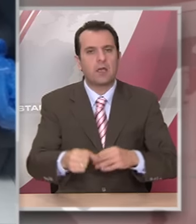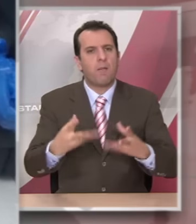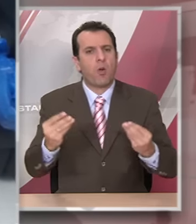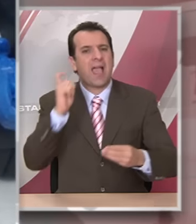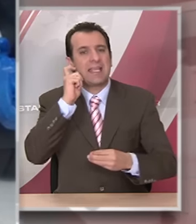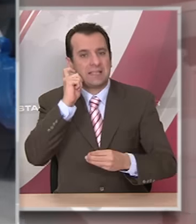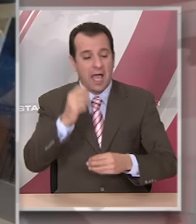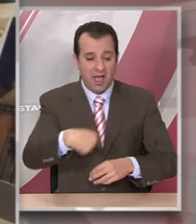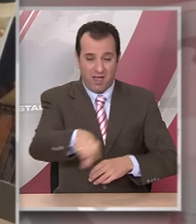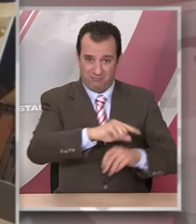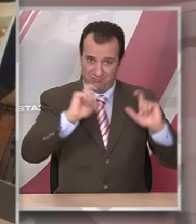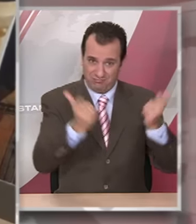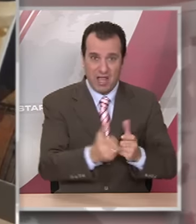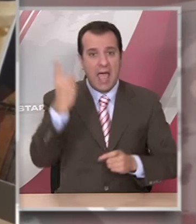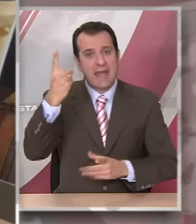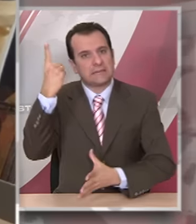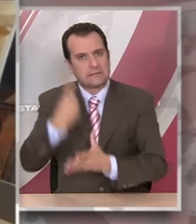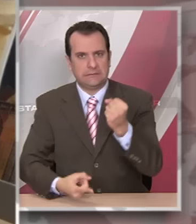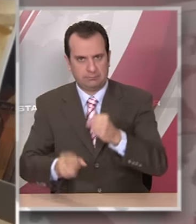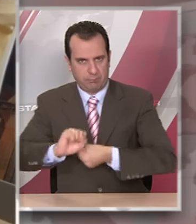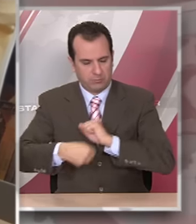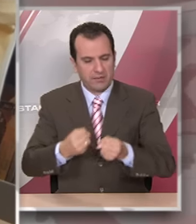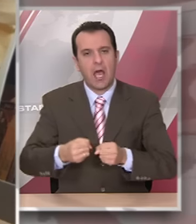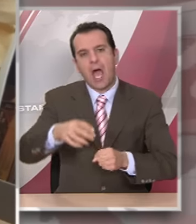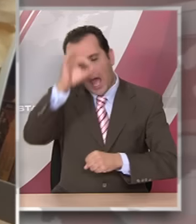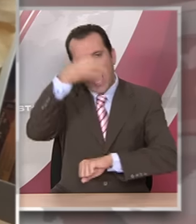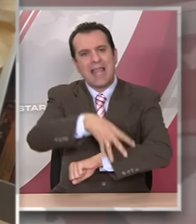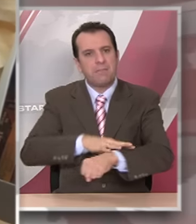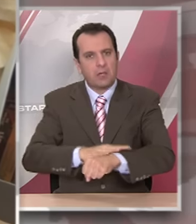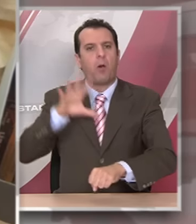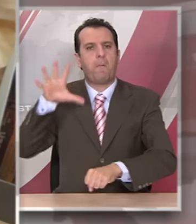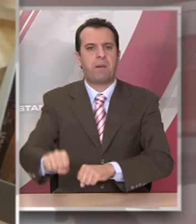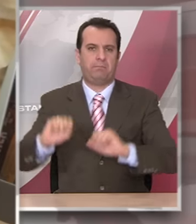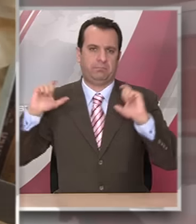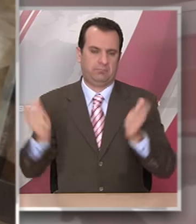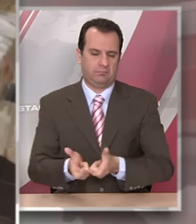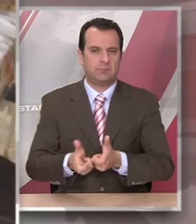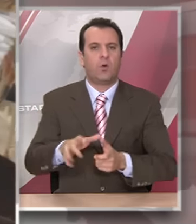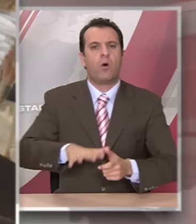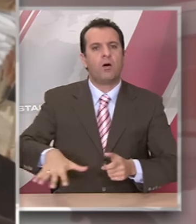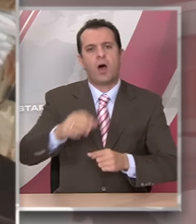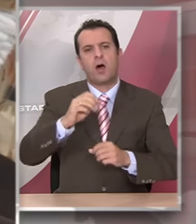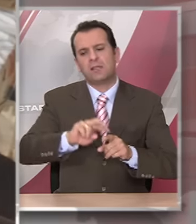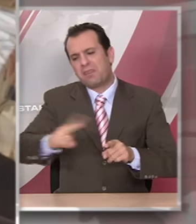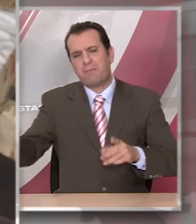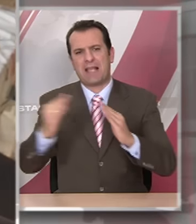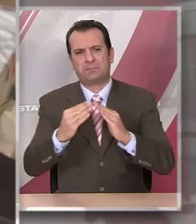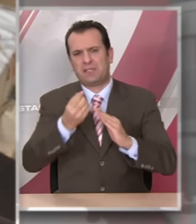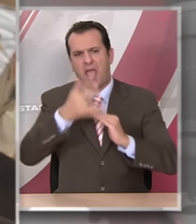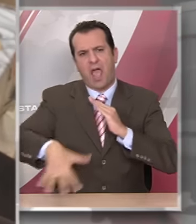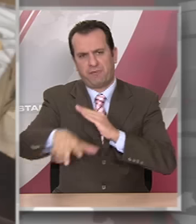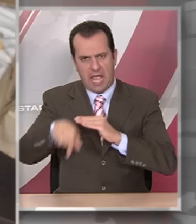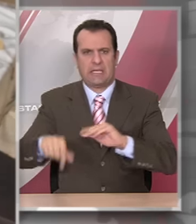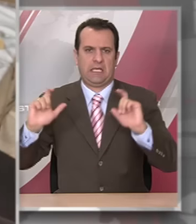να διαφύγει, αλλά λίγο αργότερα καταδιώχθηκε από τους άνδρες του λιμενικού και συνελήφθη και εντοπίστηκε και συνελήφθη στην αυλή διπλανού σπιτιού. Ράνια.